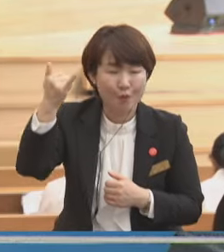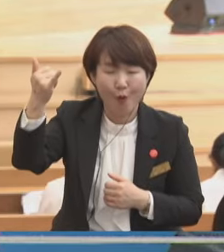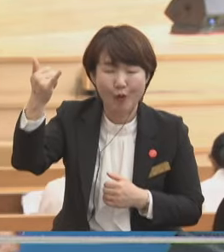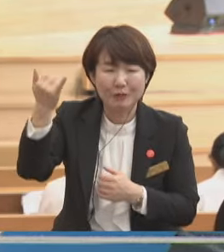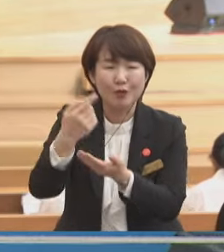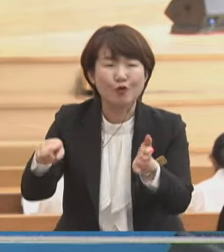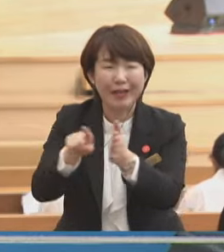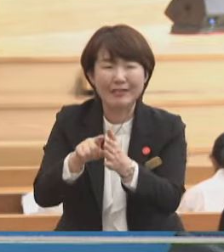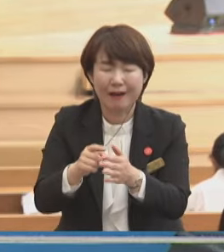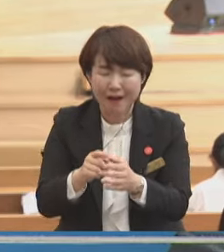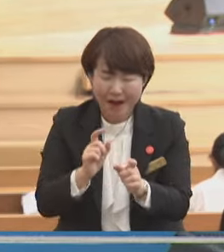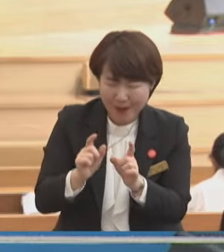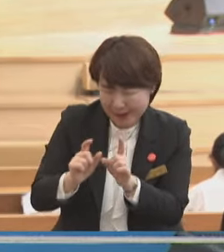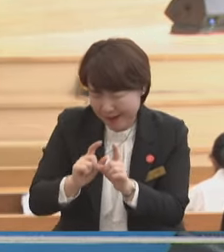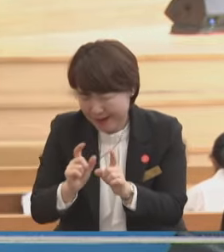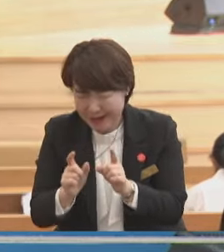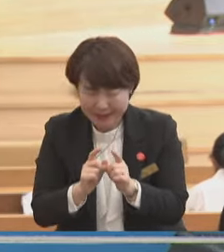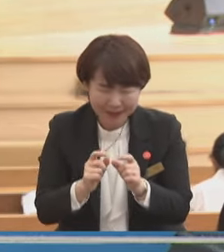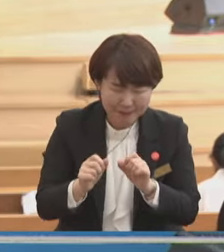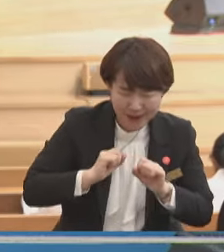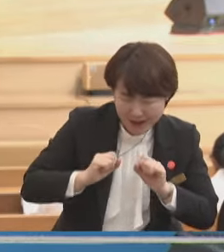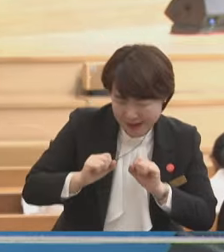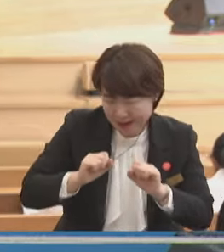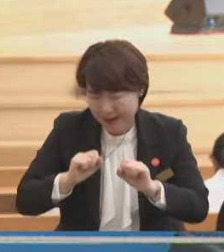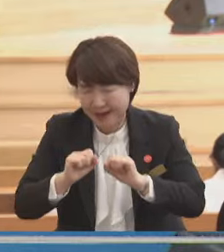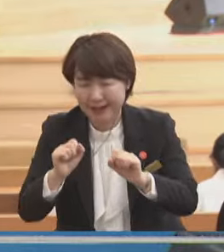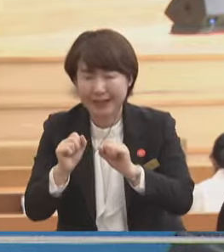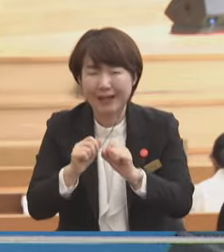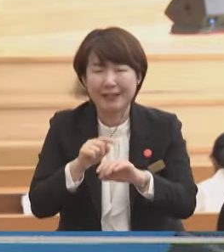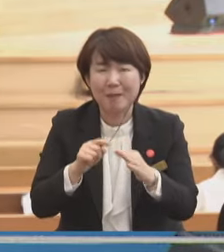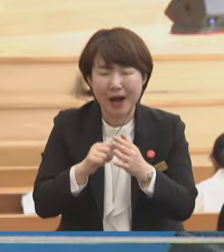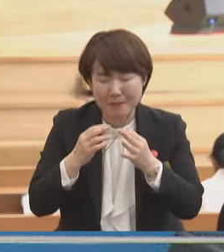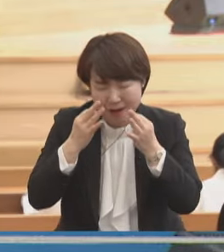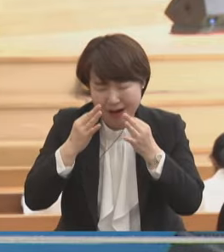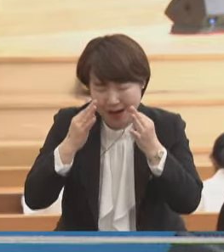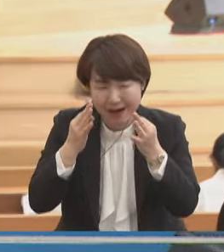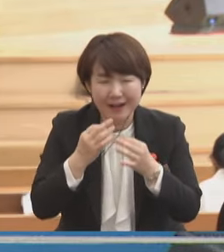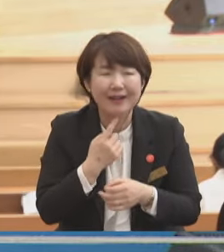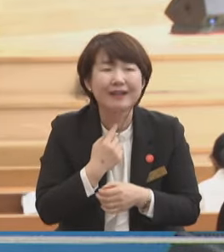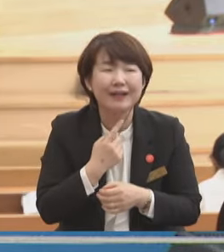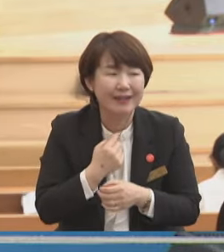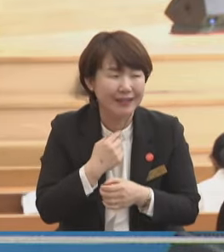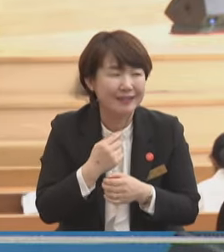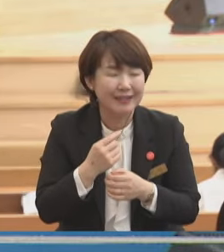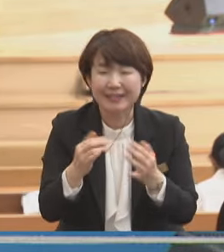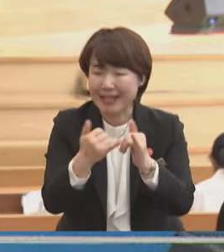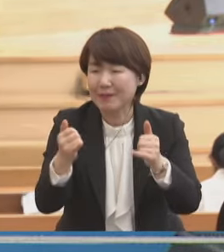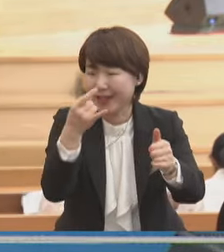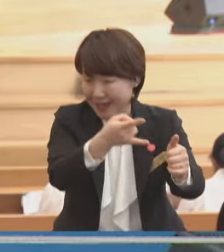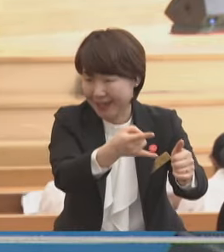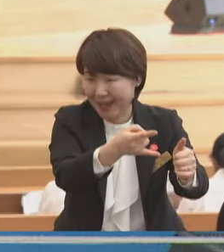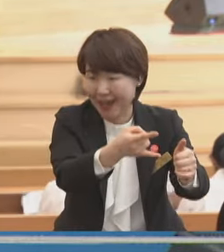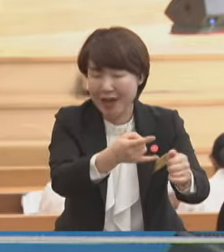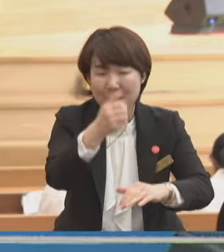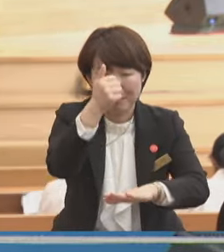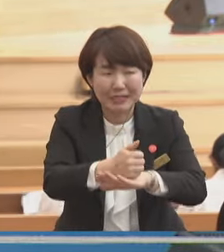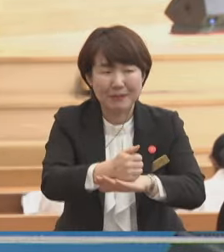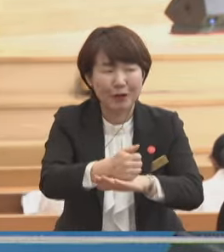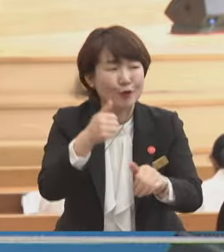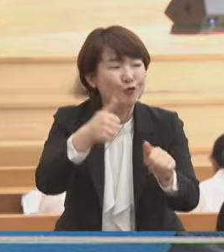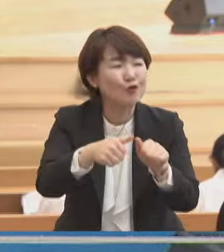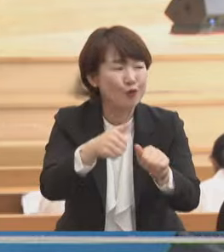이렇게도 안되고 저렇게해도 안 되고 막 너무 마음 고생하는 그런 분들에게 제가 마지막으로 꼭 권면하는게 있어요